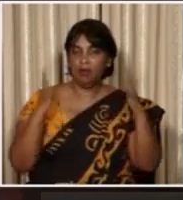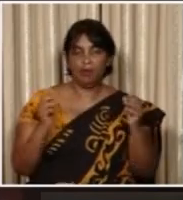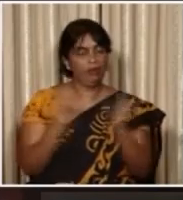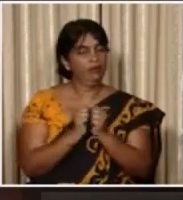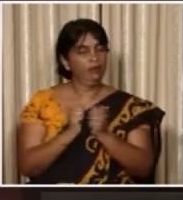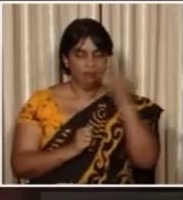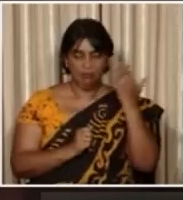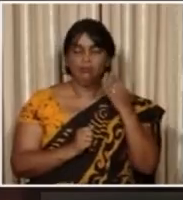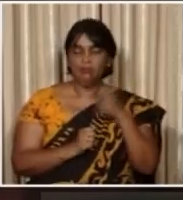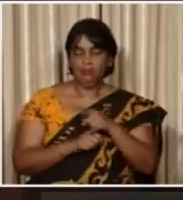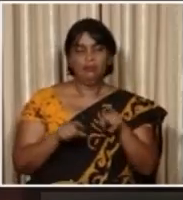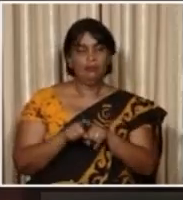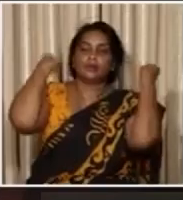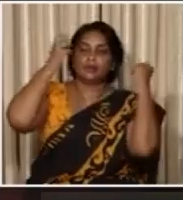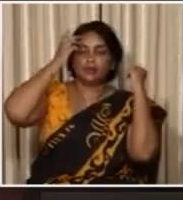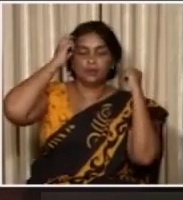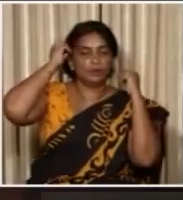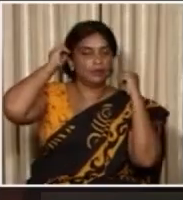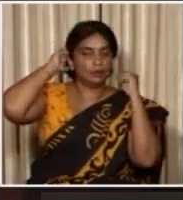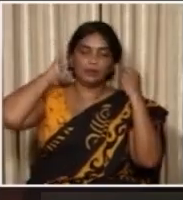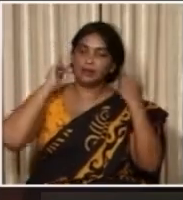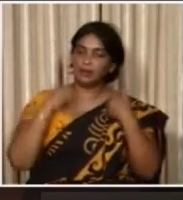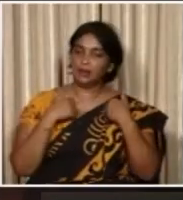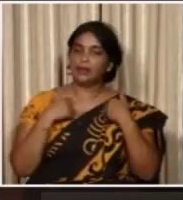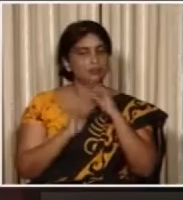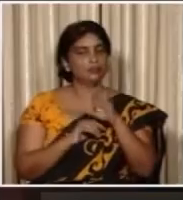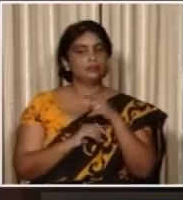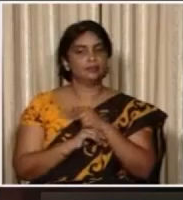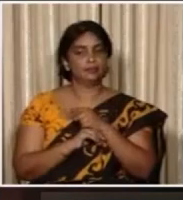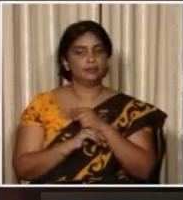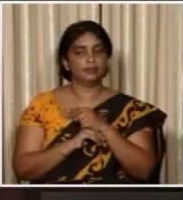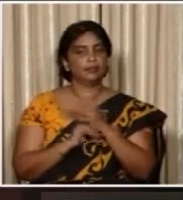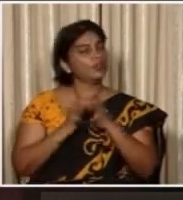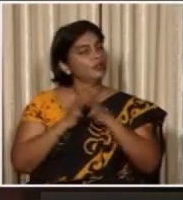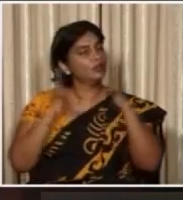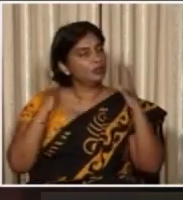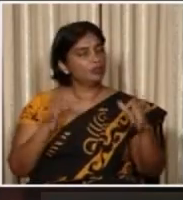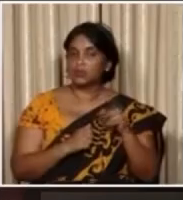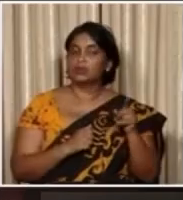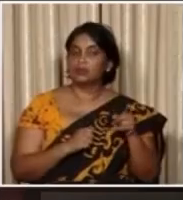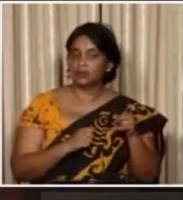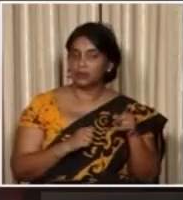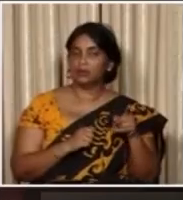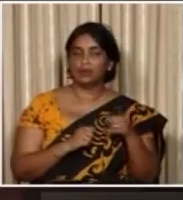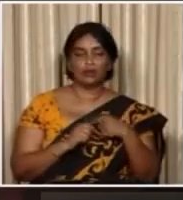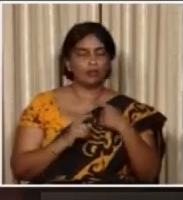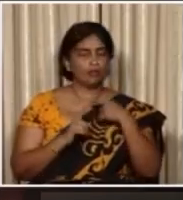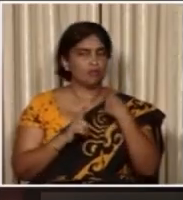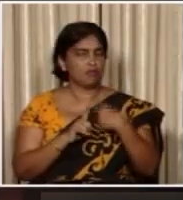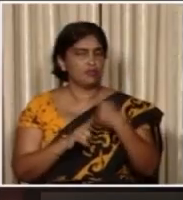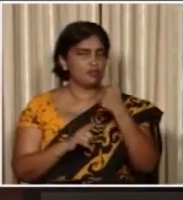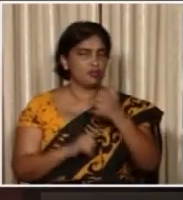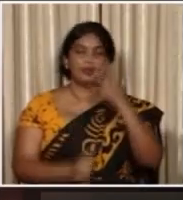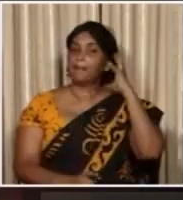කරන්නට පුළුවන්කම ලැබුණා. විපක්ෂයක් හැටියට අපි වියත් කරපු දැවැන්ත ප්‍රයත්නයක සුභවාදී ප්‍රතිඵලයක්